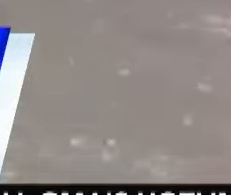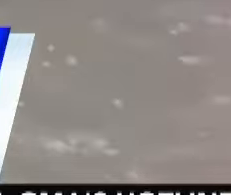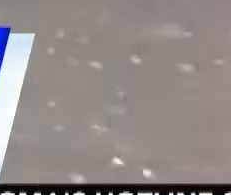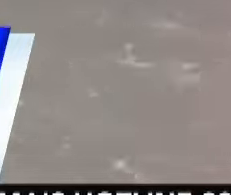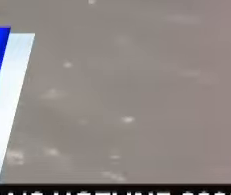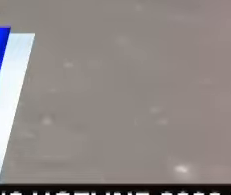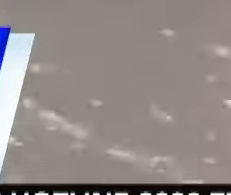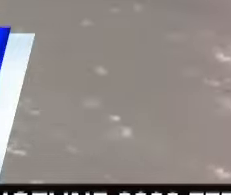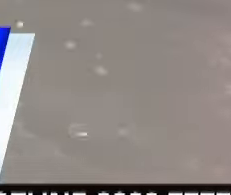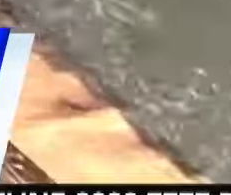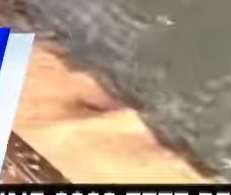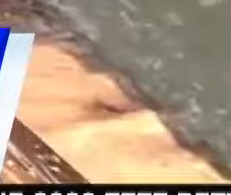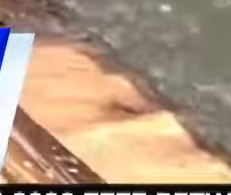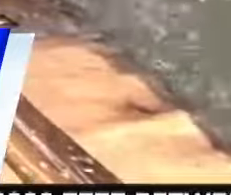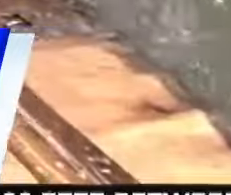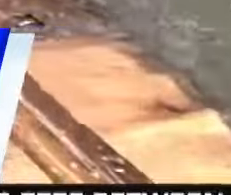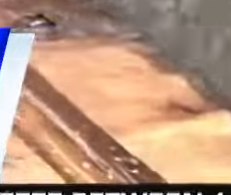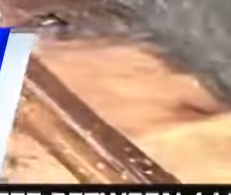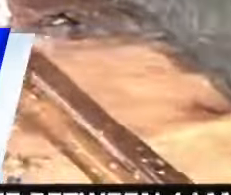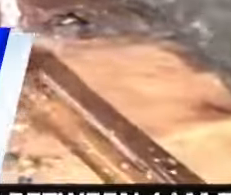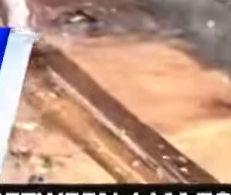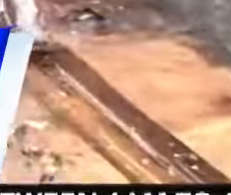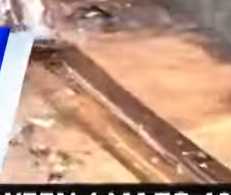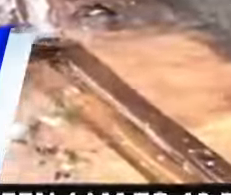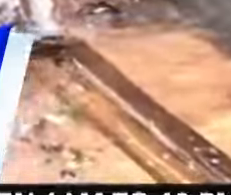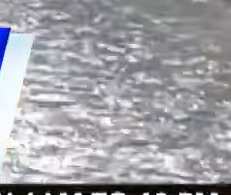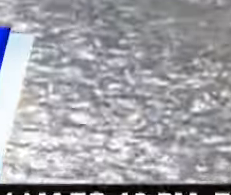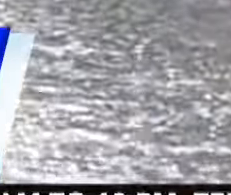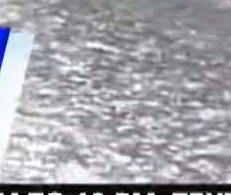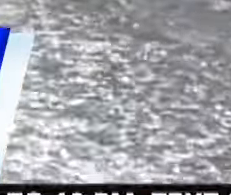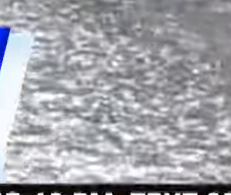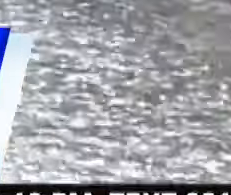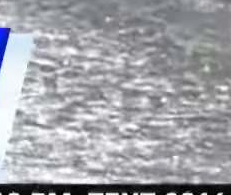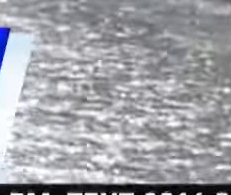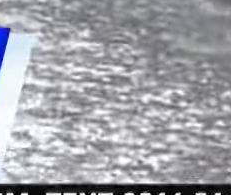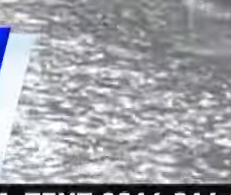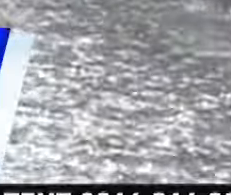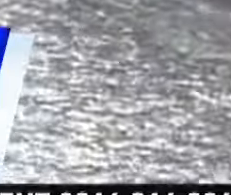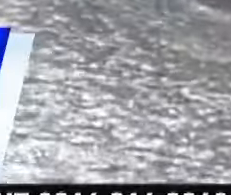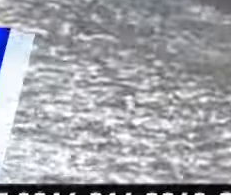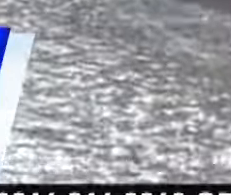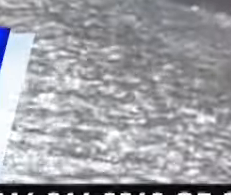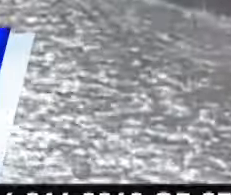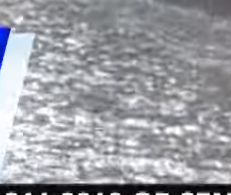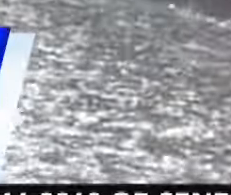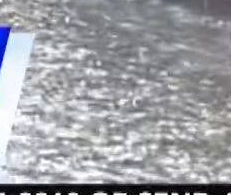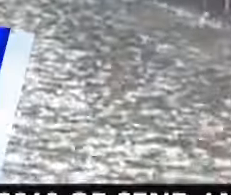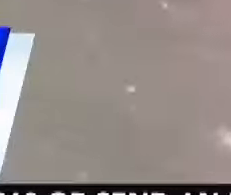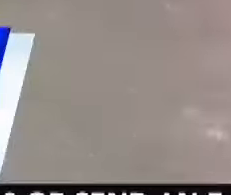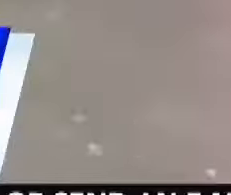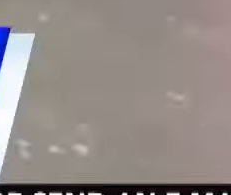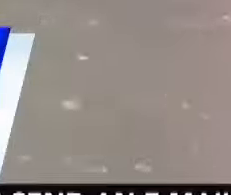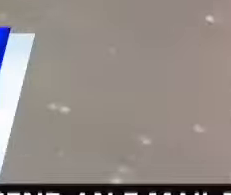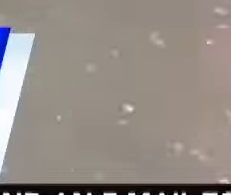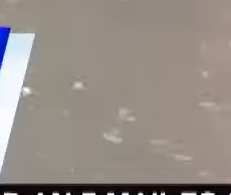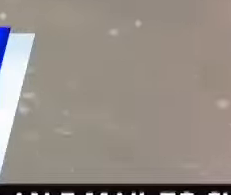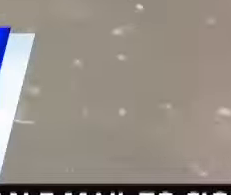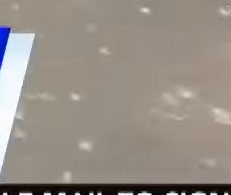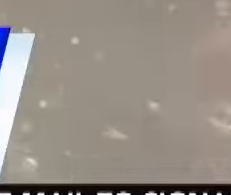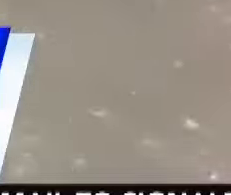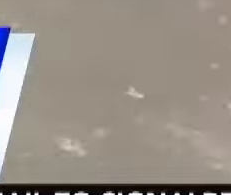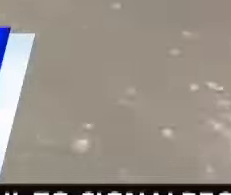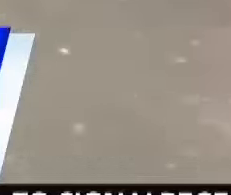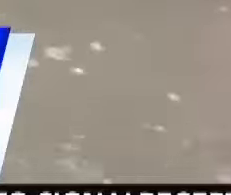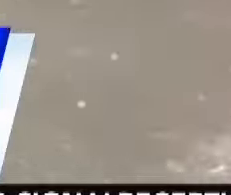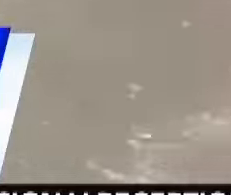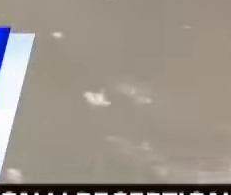ng ilang hakbang. Yung ilan sa ating mga kababayan, nananatili po doon sa loob ng kanilang mga bahay. Ang binabanggit ho ng